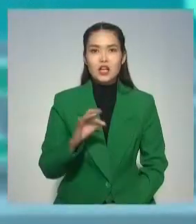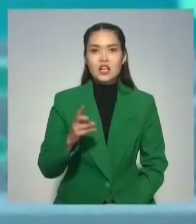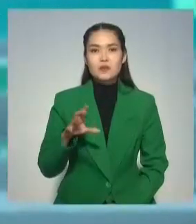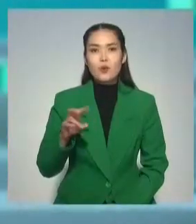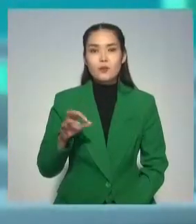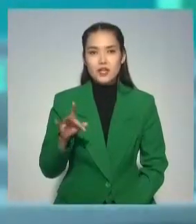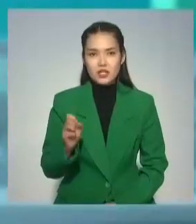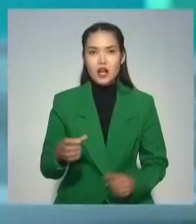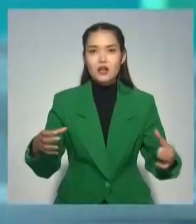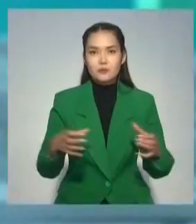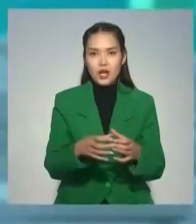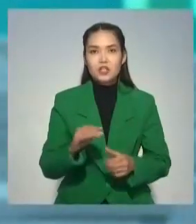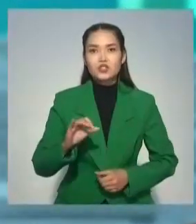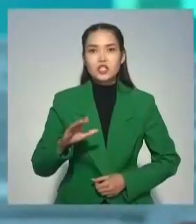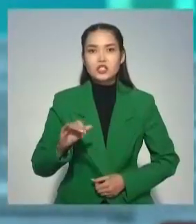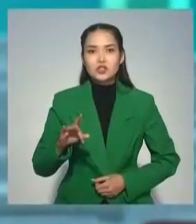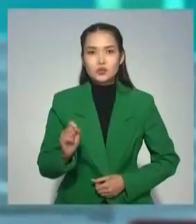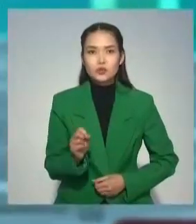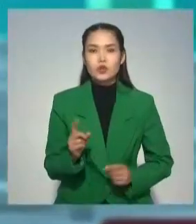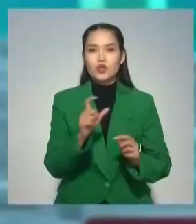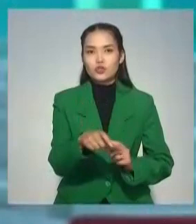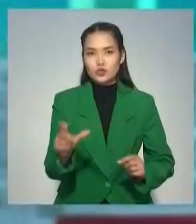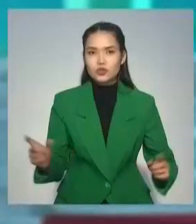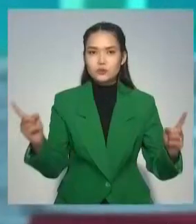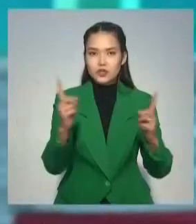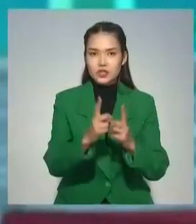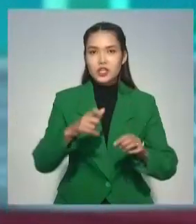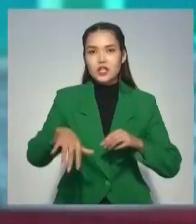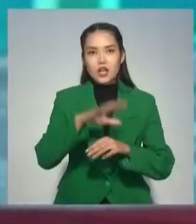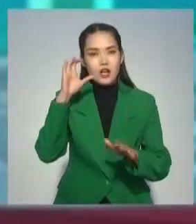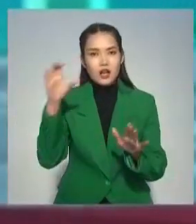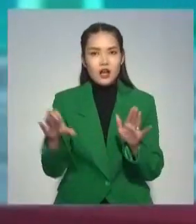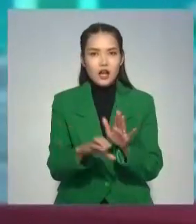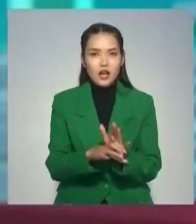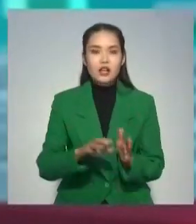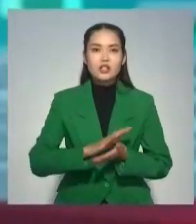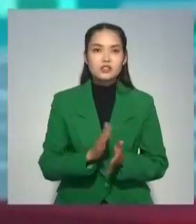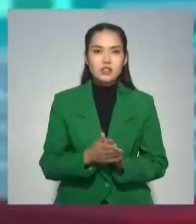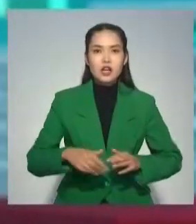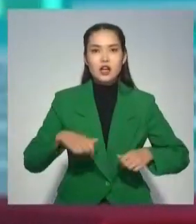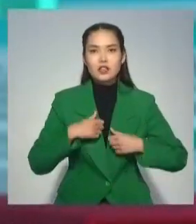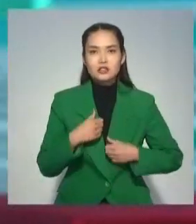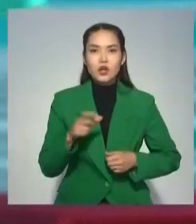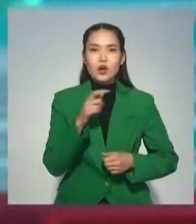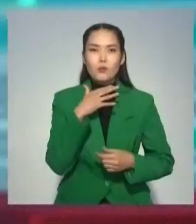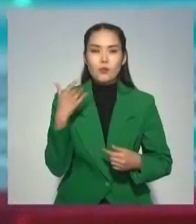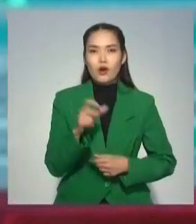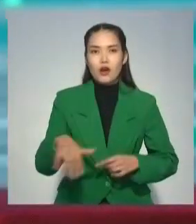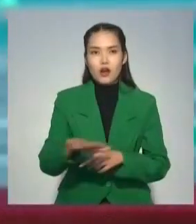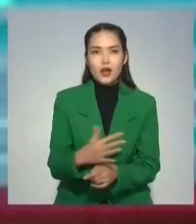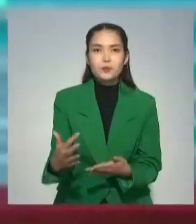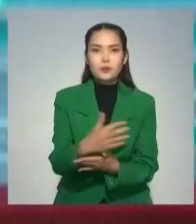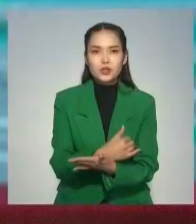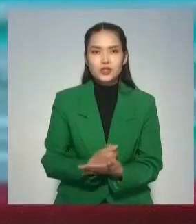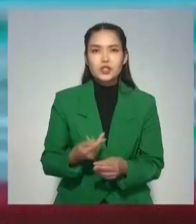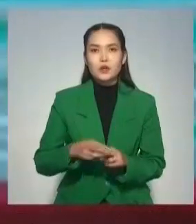Республика партиясының өкілдері жетісу жұртымен жүздесті. Халықтың пікірін тыңдады. Шараға мыңға жуық адам жиналған. Олармен арада еркін